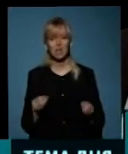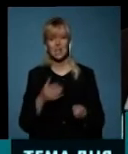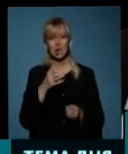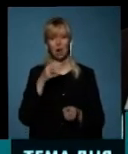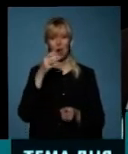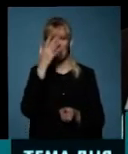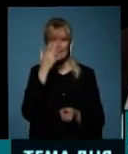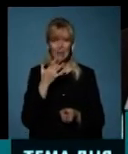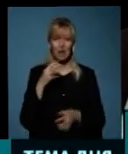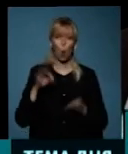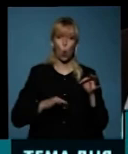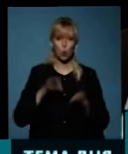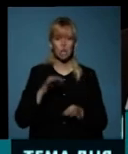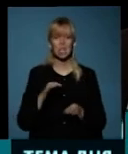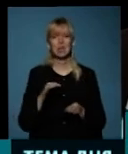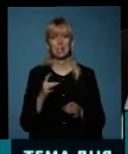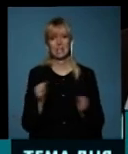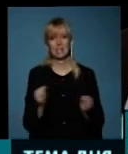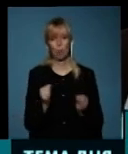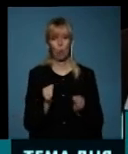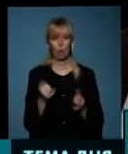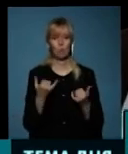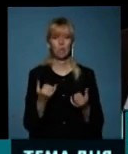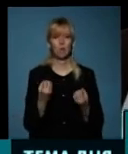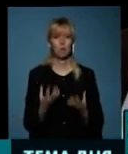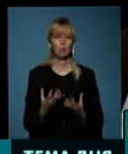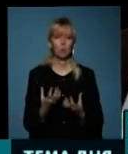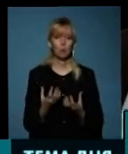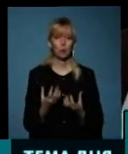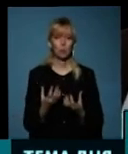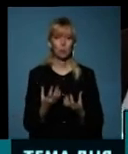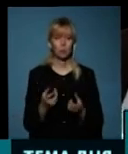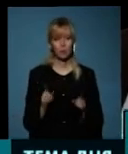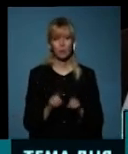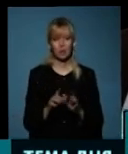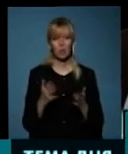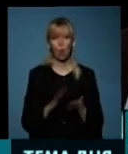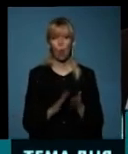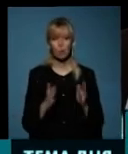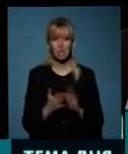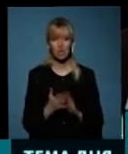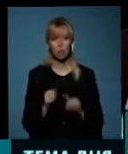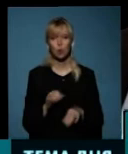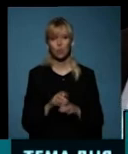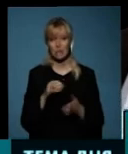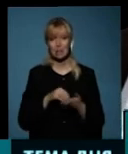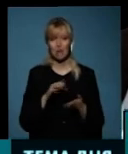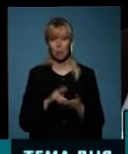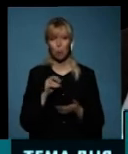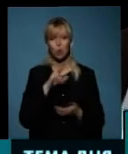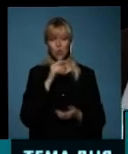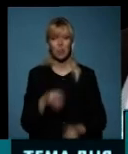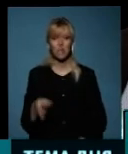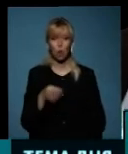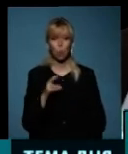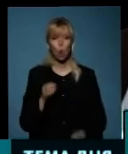літні, осінні і зимові. Зараз просто так склалося обставини. Можемо навести статистику по Чернівецькій